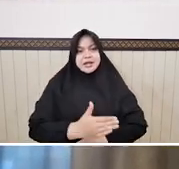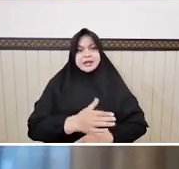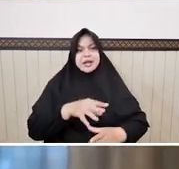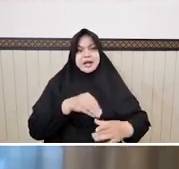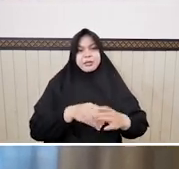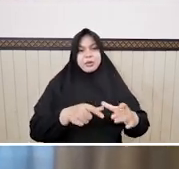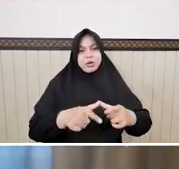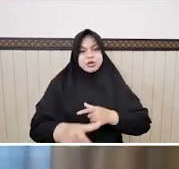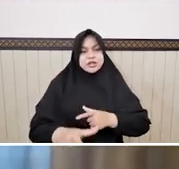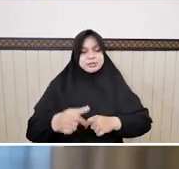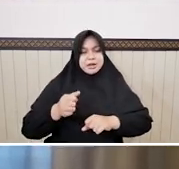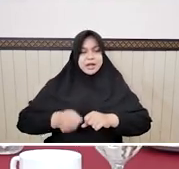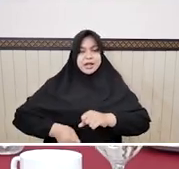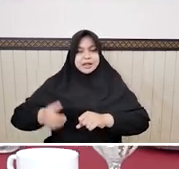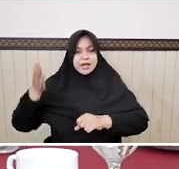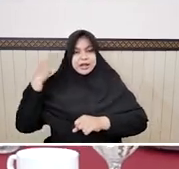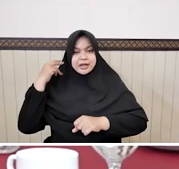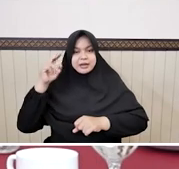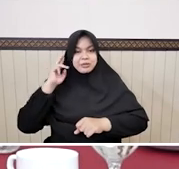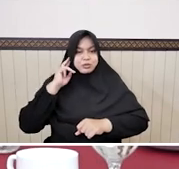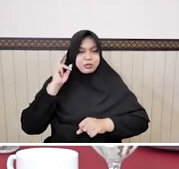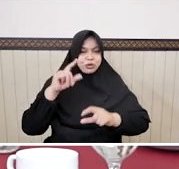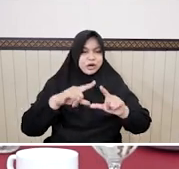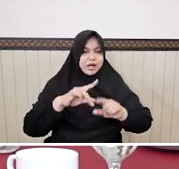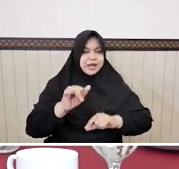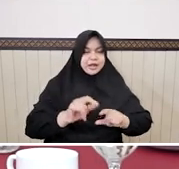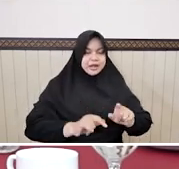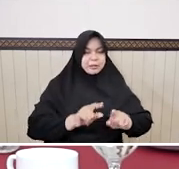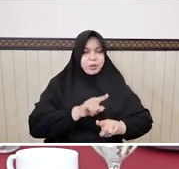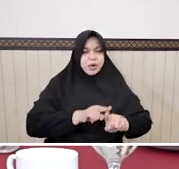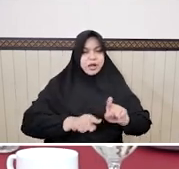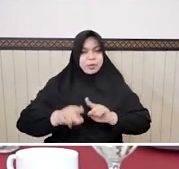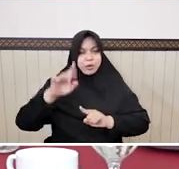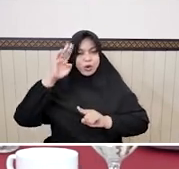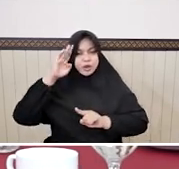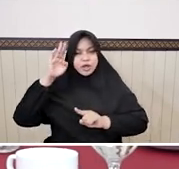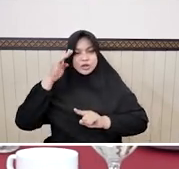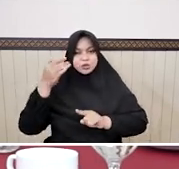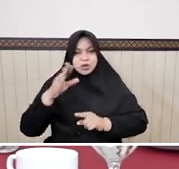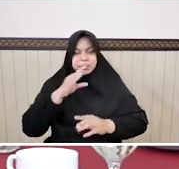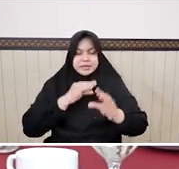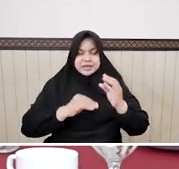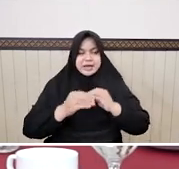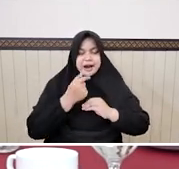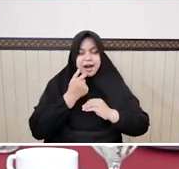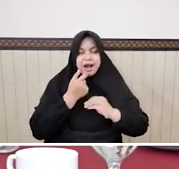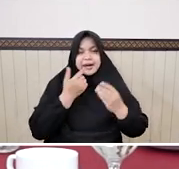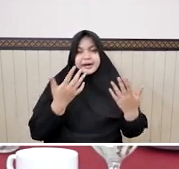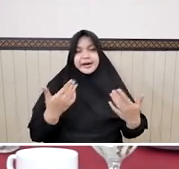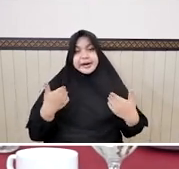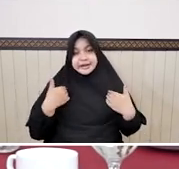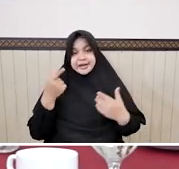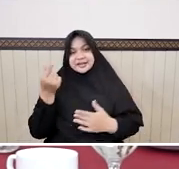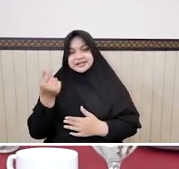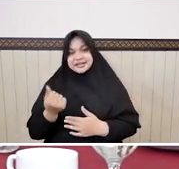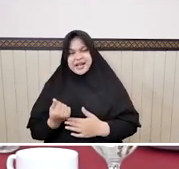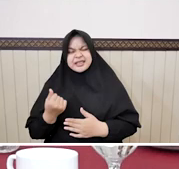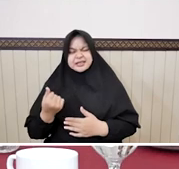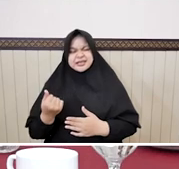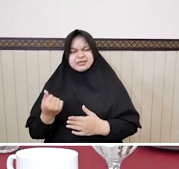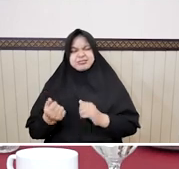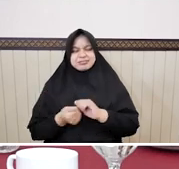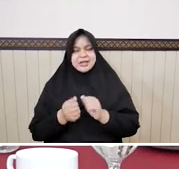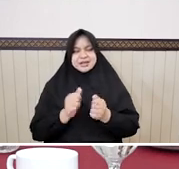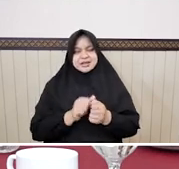tadi bu Ratri mewakili Polres Gunungkidul sudah bicara soal ada anggaran nih yang jadi problem